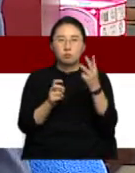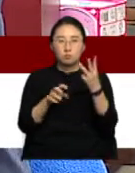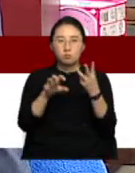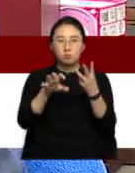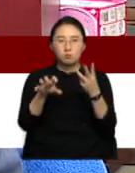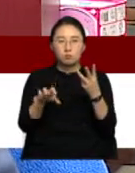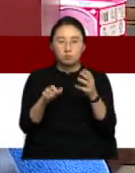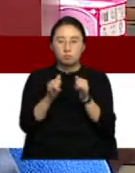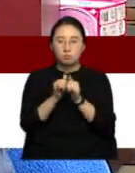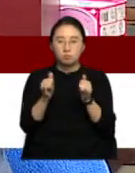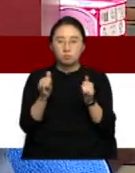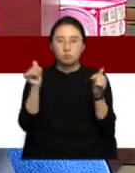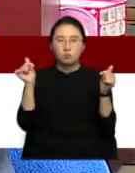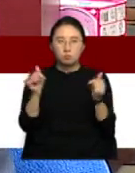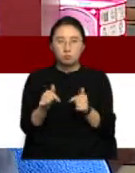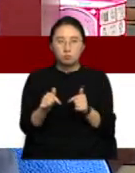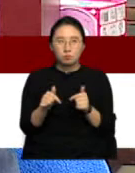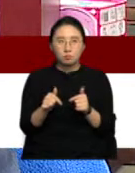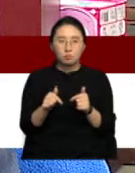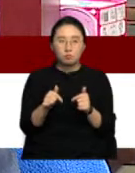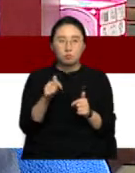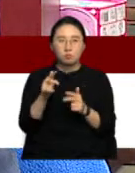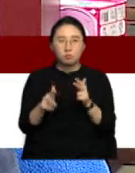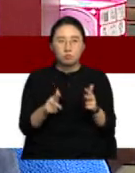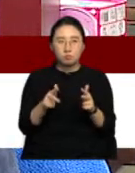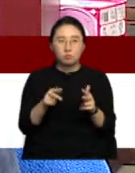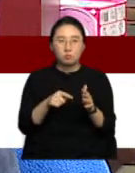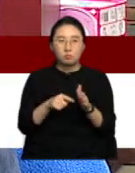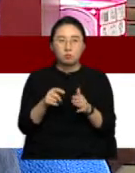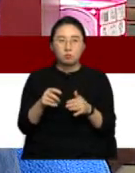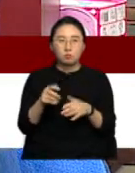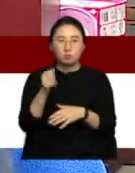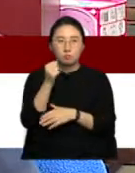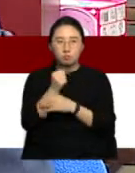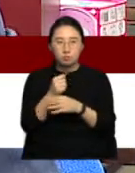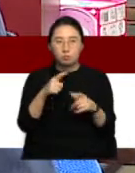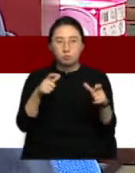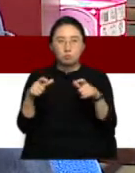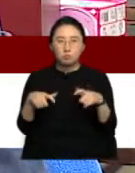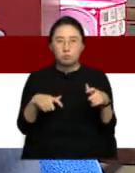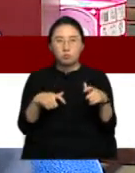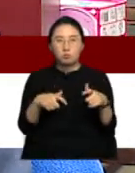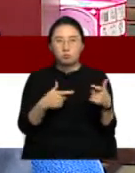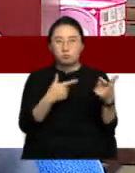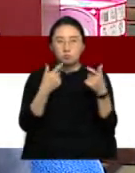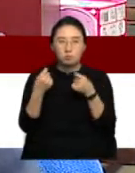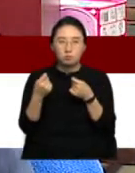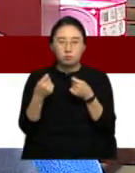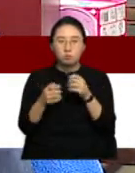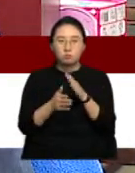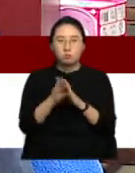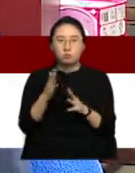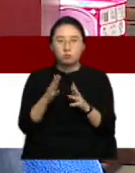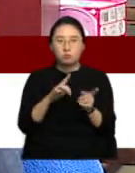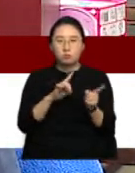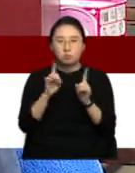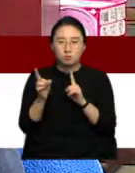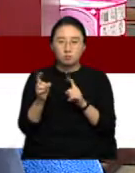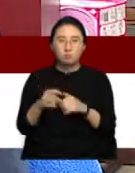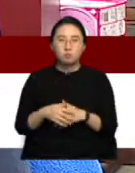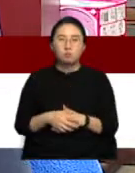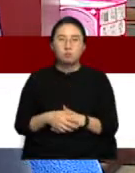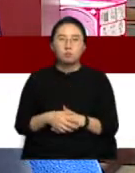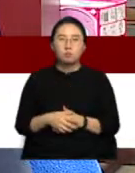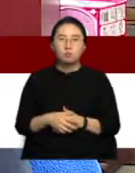가지입니다. 이제 뭐 인구 감소, 산업 이탈, 건축물 노후화. 지역마다 그 다른 게 아니라 아주